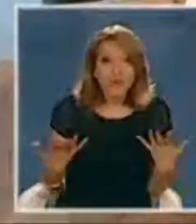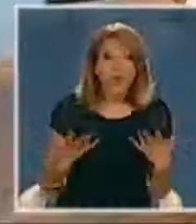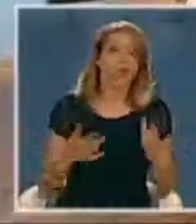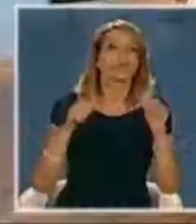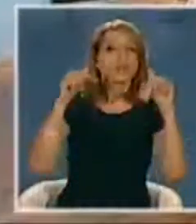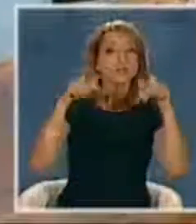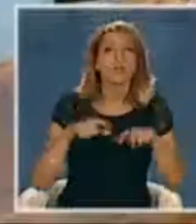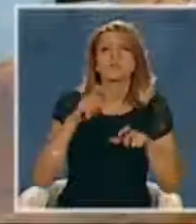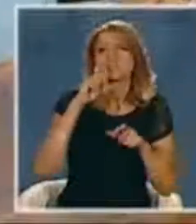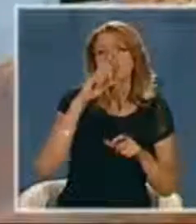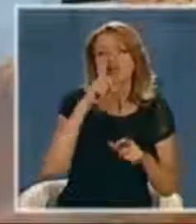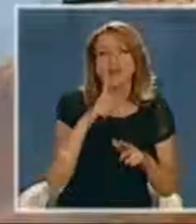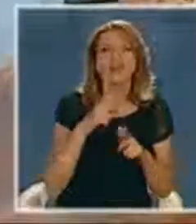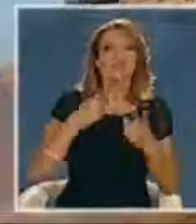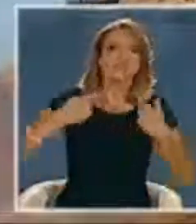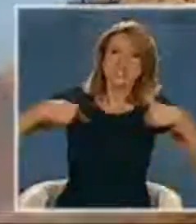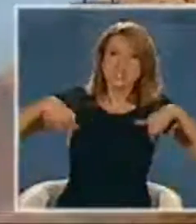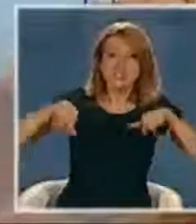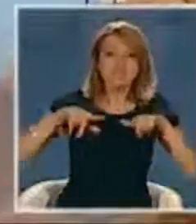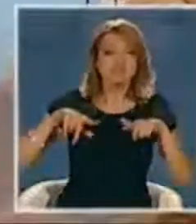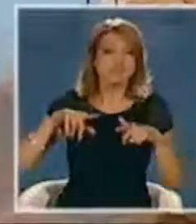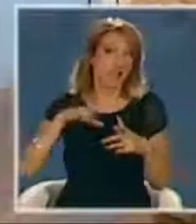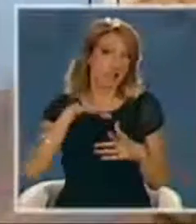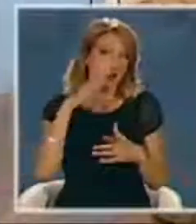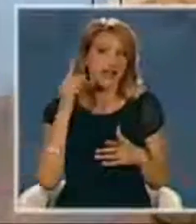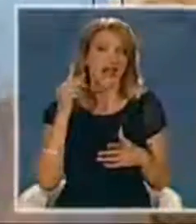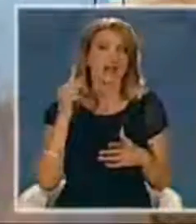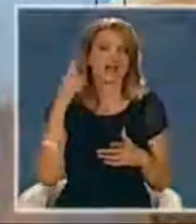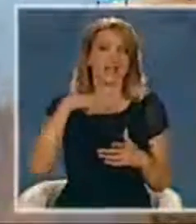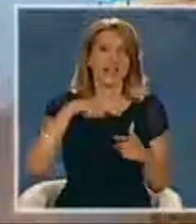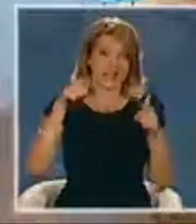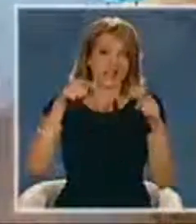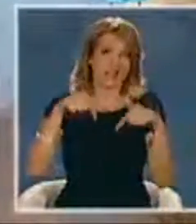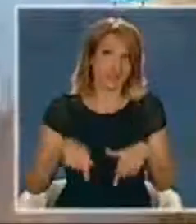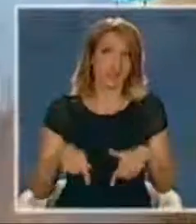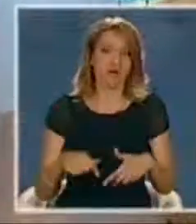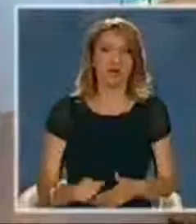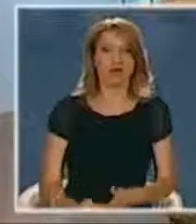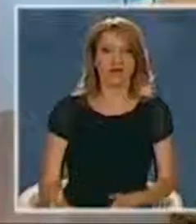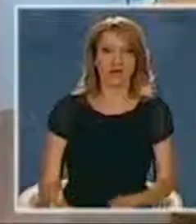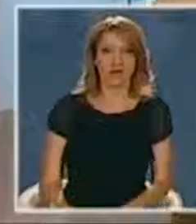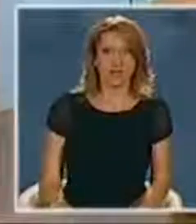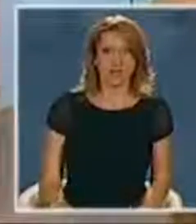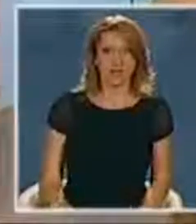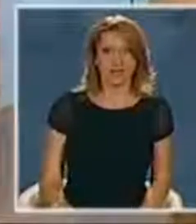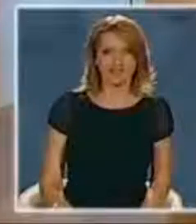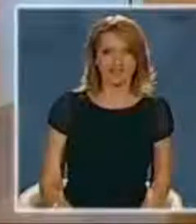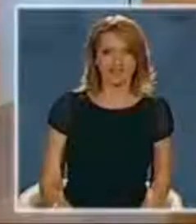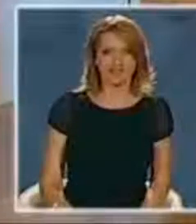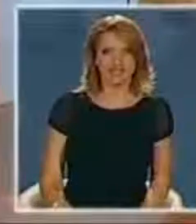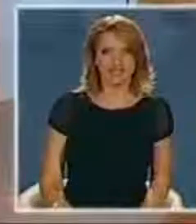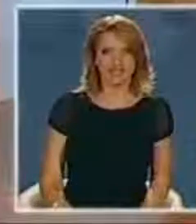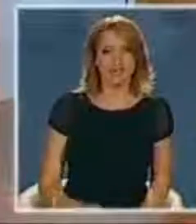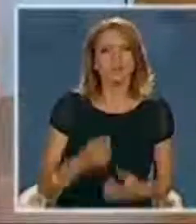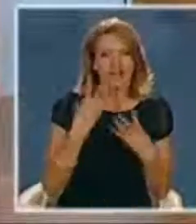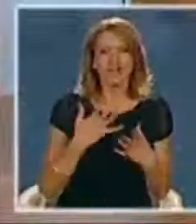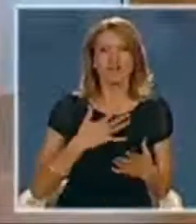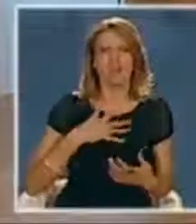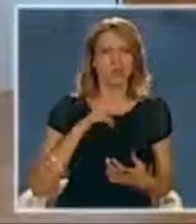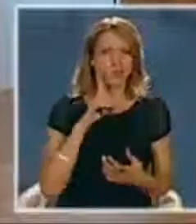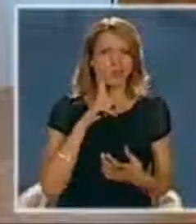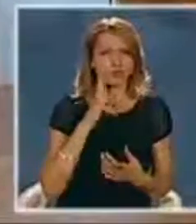Този важен за цяла България ден си тук. Здраво ми е. Здраво, майка ми, здраво.